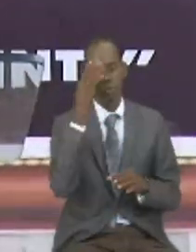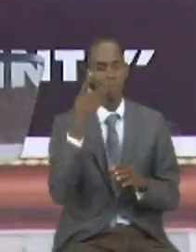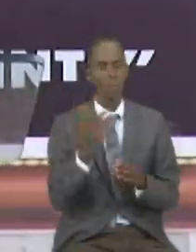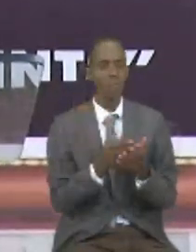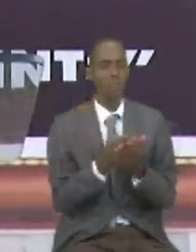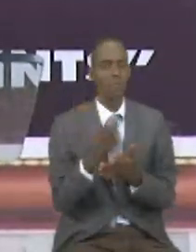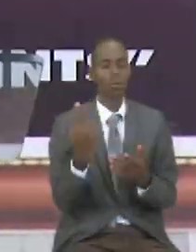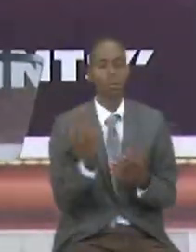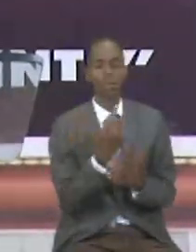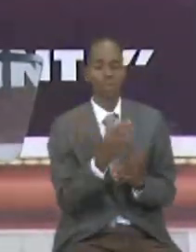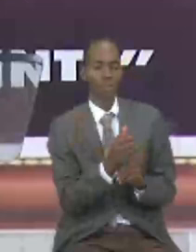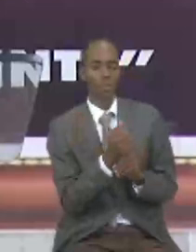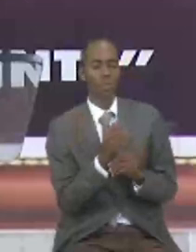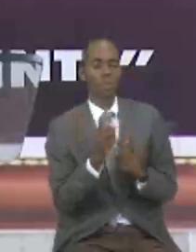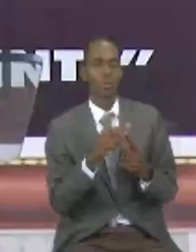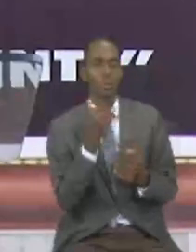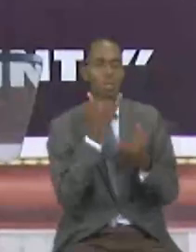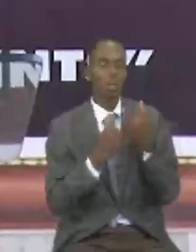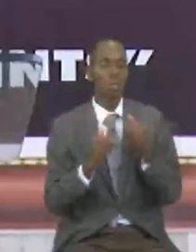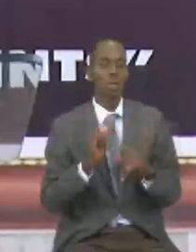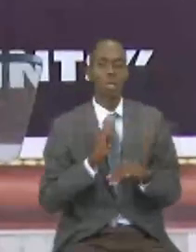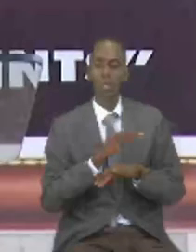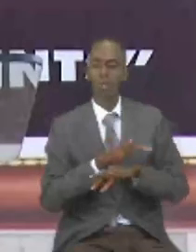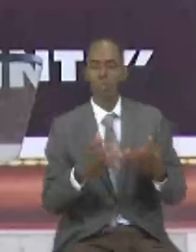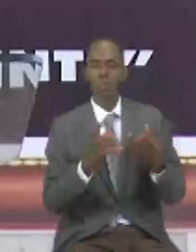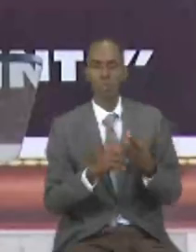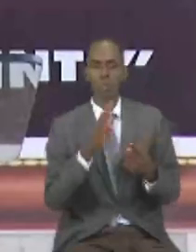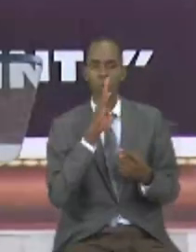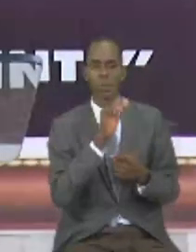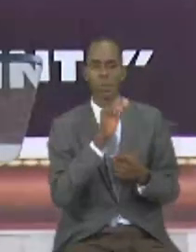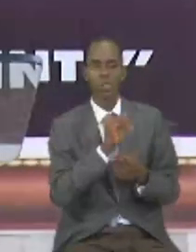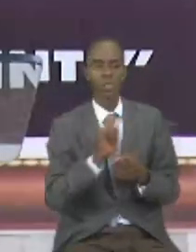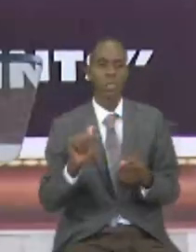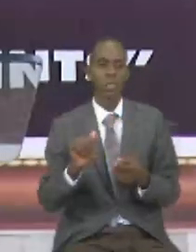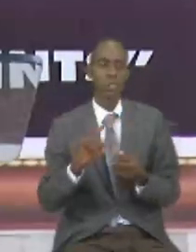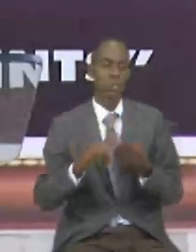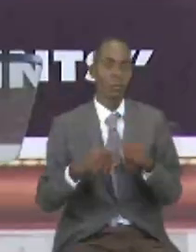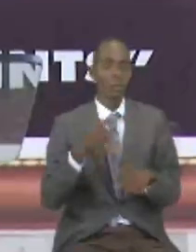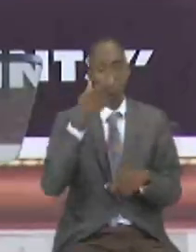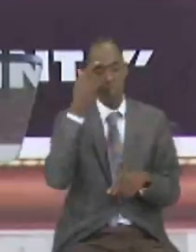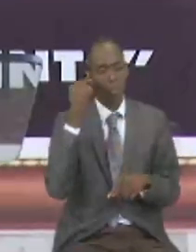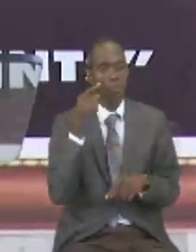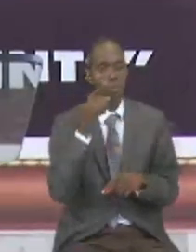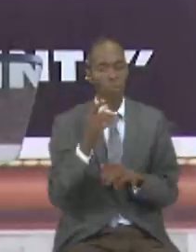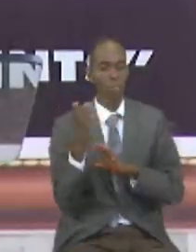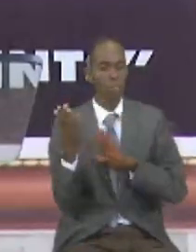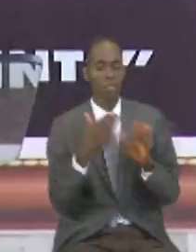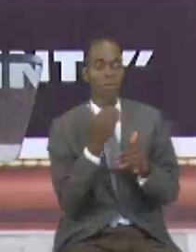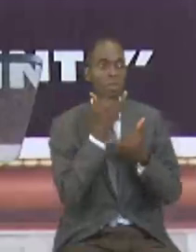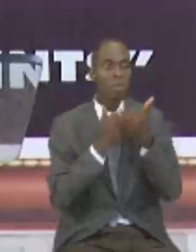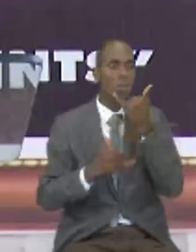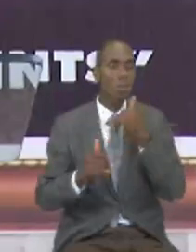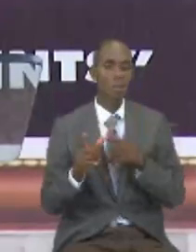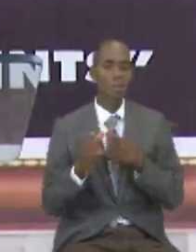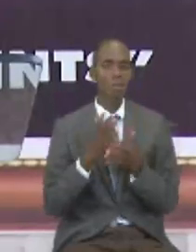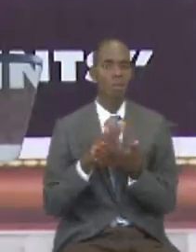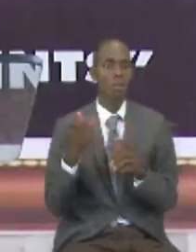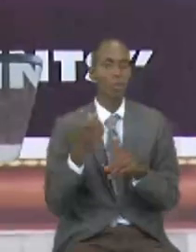qui embrassent l'erreur, je n'aurais pas vous choisi. Alors, mais parce que vous avez abandonné l'erreur, vous avez fui